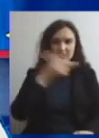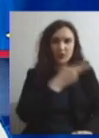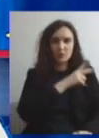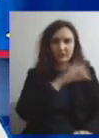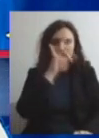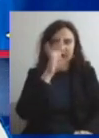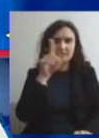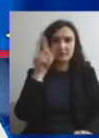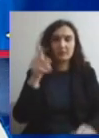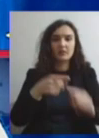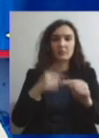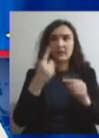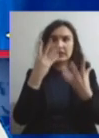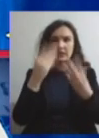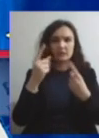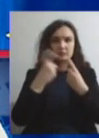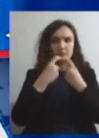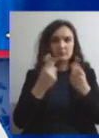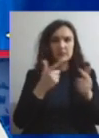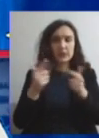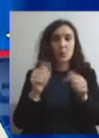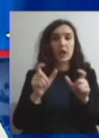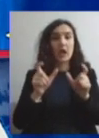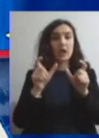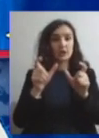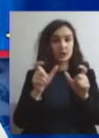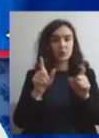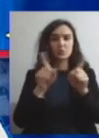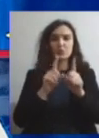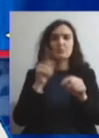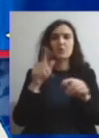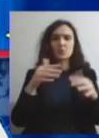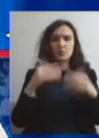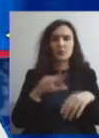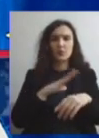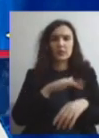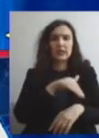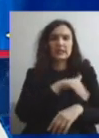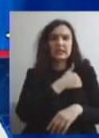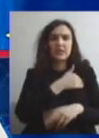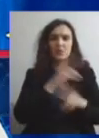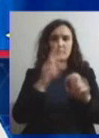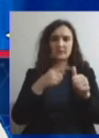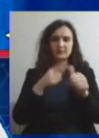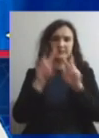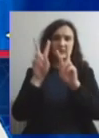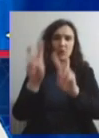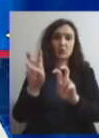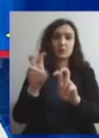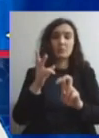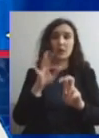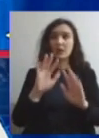დღიდან არის მობილიზებული როგორც საკარანტინო ზონა და შემდეგ მას უკვე ჰქონდა ცხელების კლინიკის სტატუსიც, მაგრამ გარემო